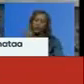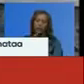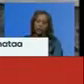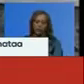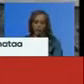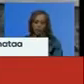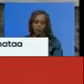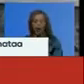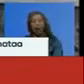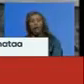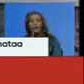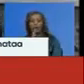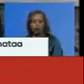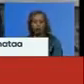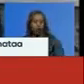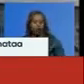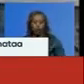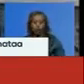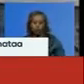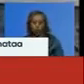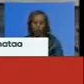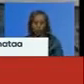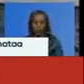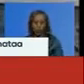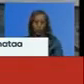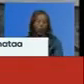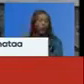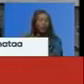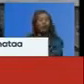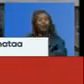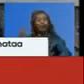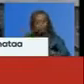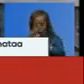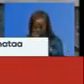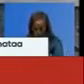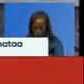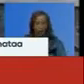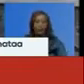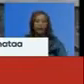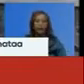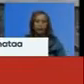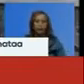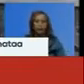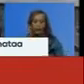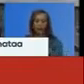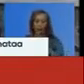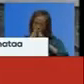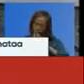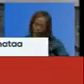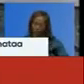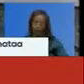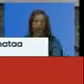ልጆች አፍርታለች። ልጆቿም ወደ ቀድሞ ክብሯ እንድትመለስ፣ የህዝቧ ሰላምና